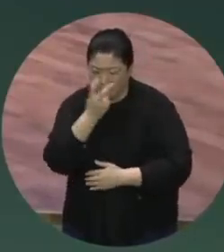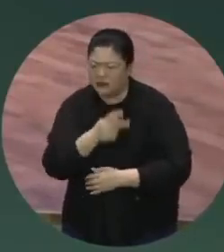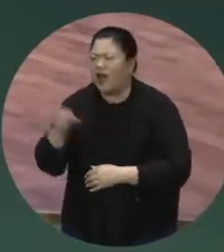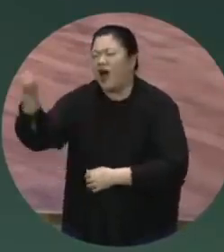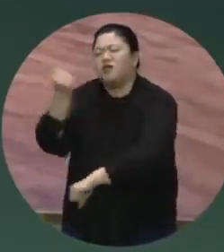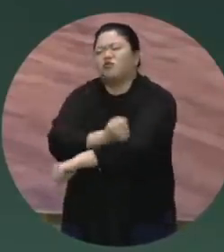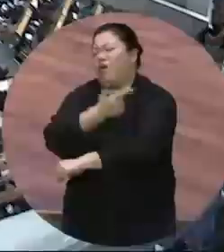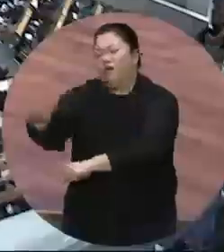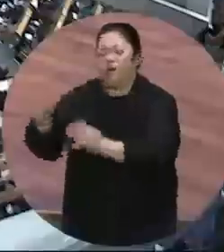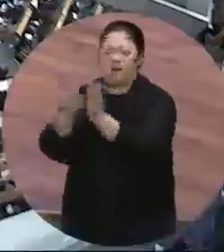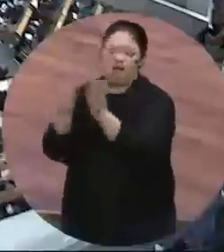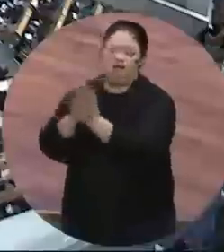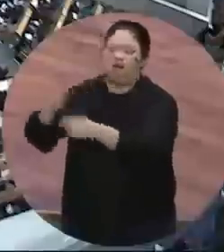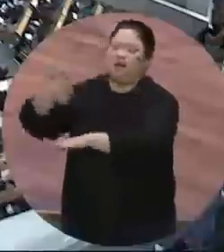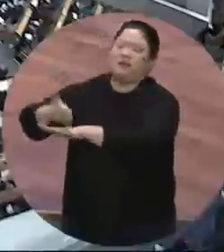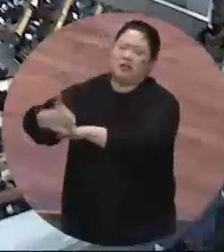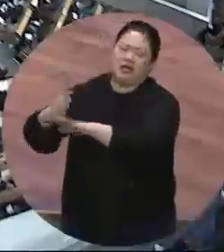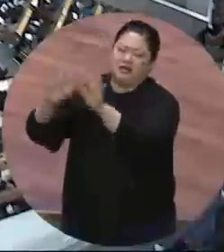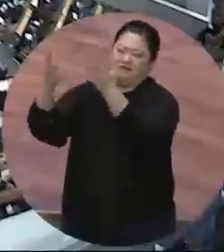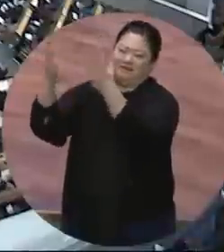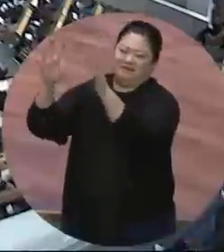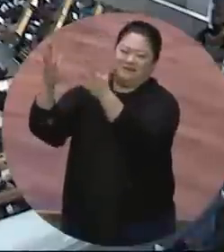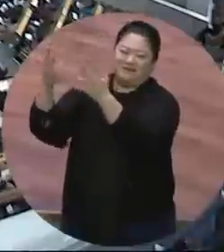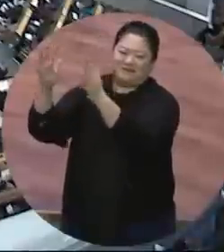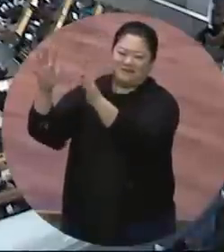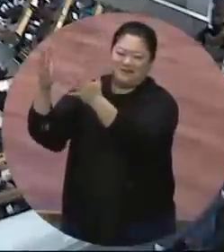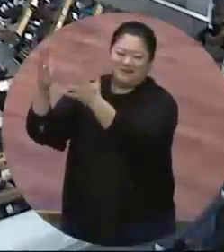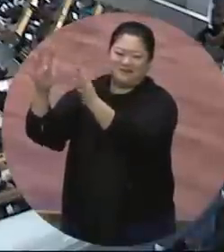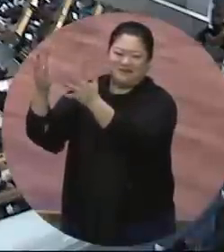우리 감사합니다. 감사합니다. 수고 많이 하셨습니다.